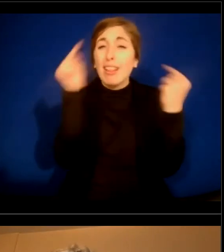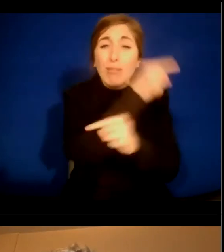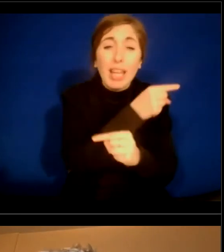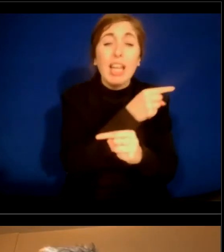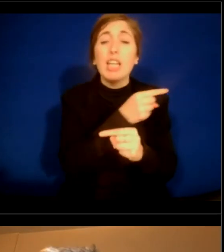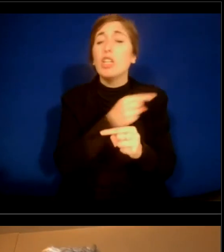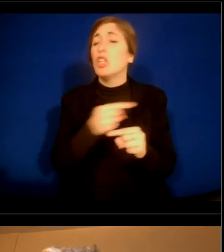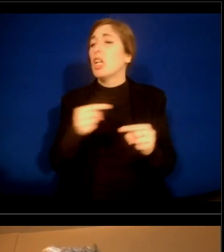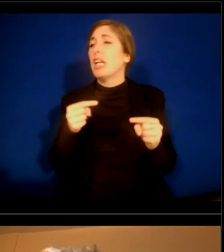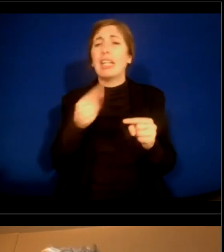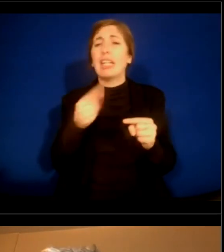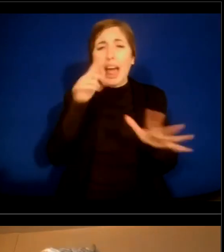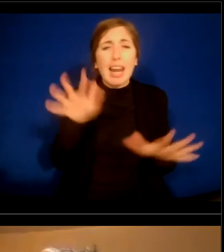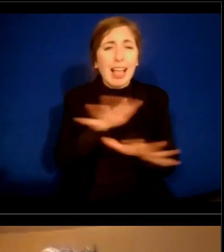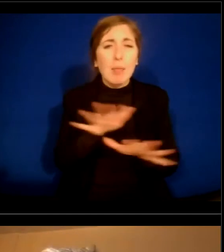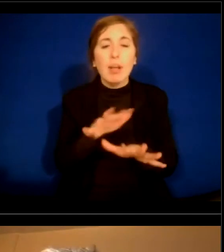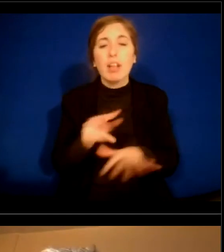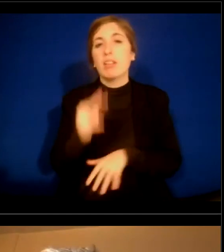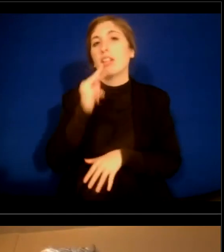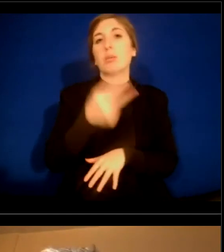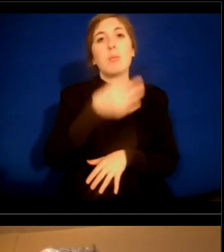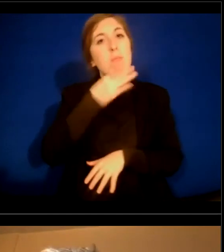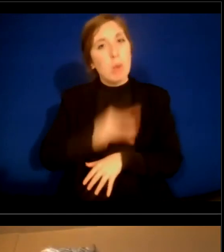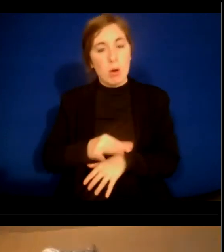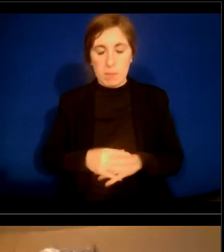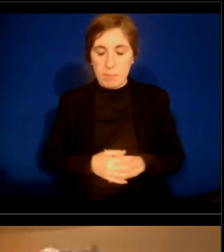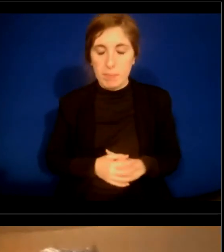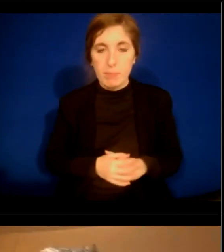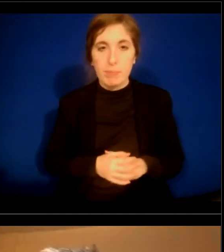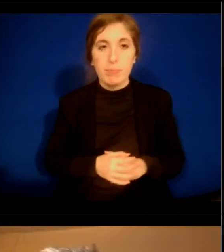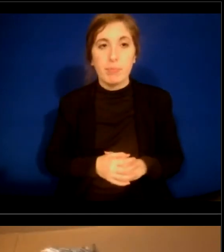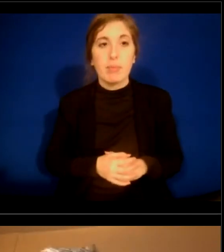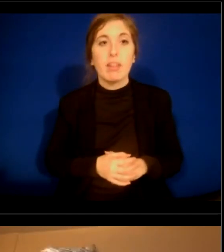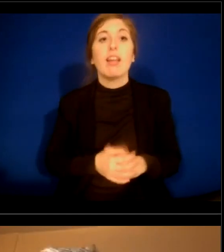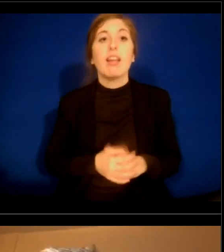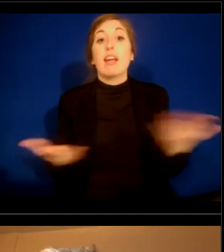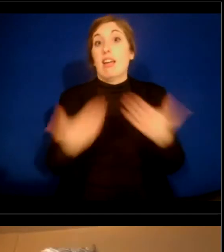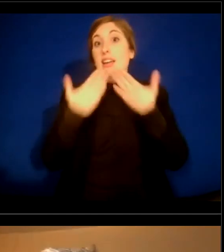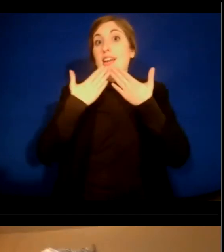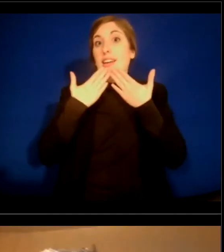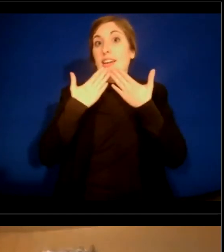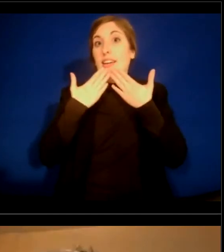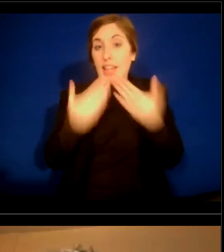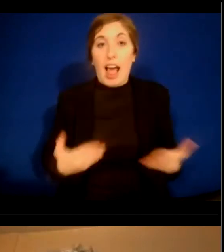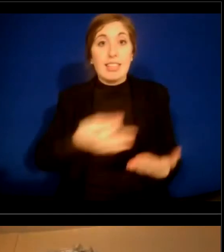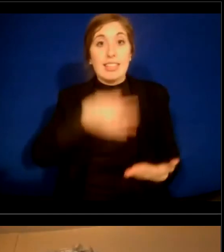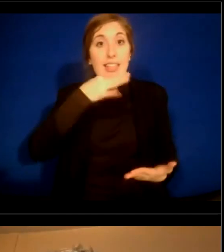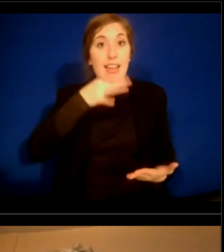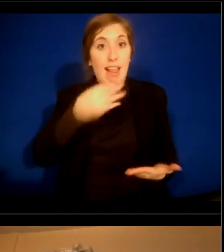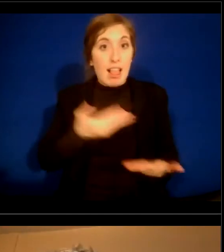persone che sono collegate. E giusto una nota, sì, la raccolta fondi di InterSOS è aperta,